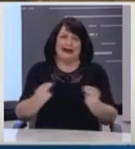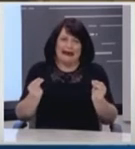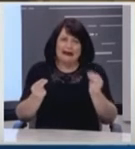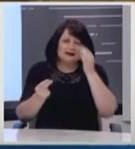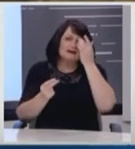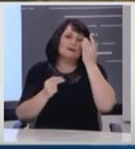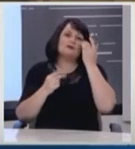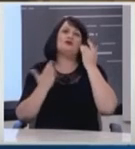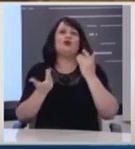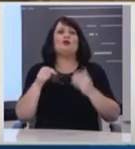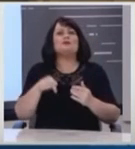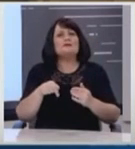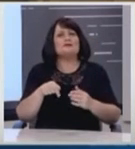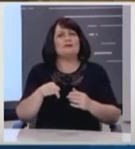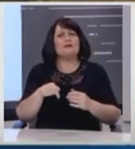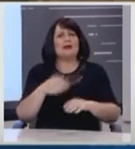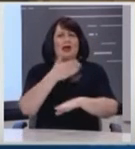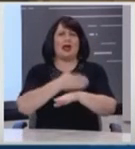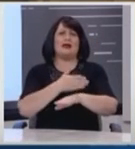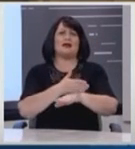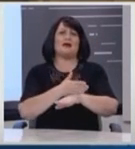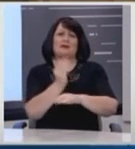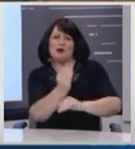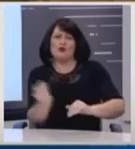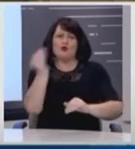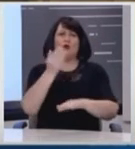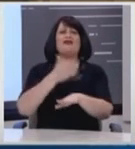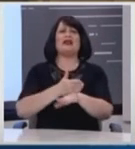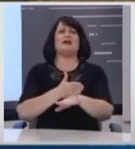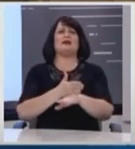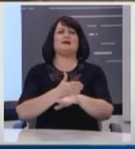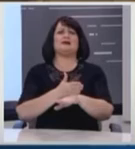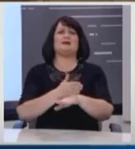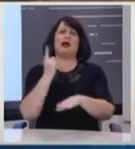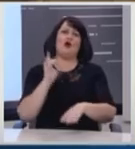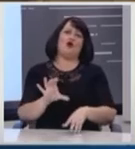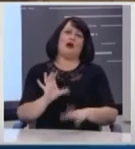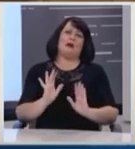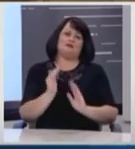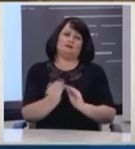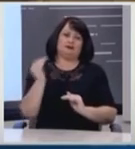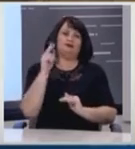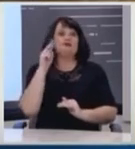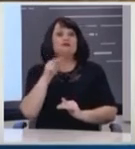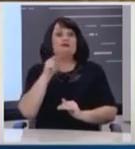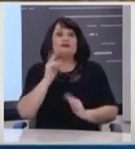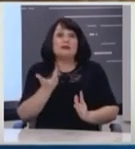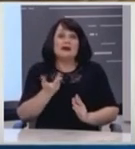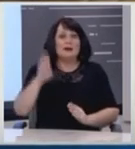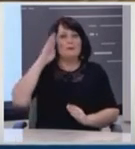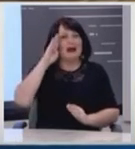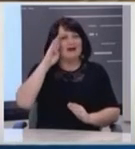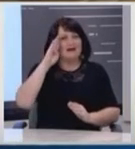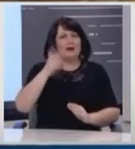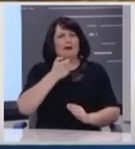μάλιστα με χαρακτηριστικά εγγυήτριας δύναμης. Στην πράξη, οι συστηματικές παρεμβάσεις των Ηνωμένων Πολιτειών,